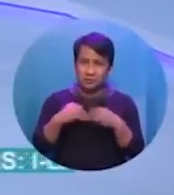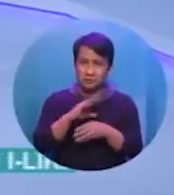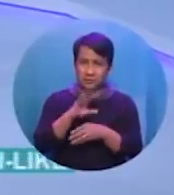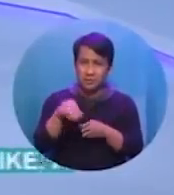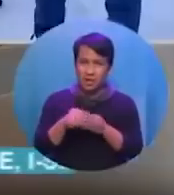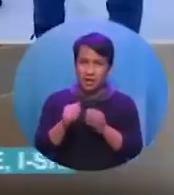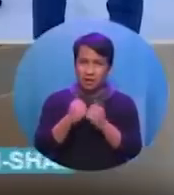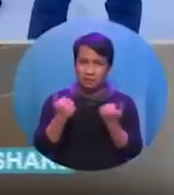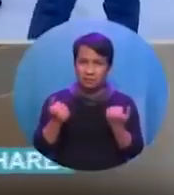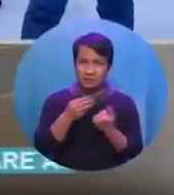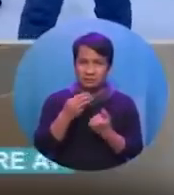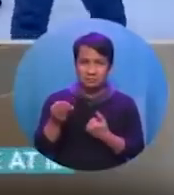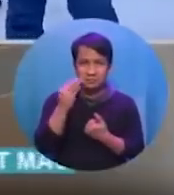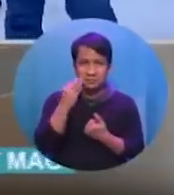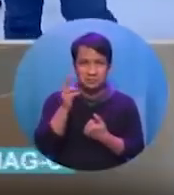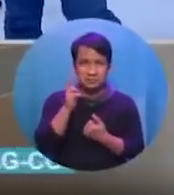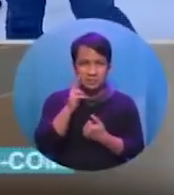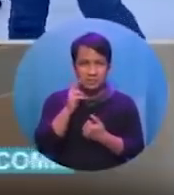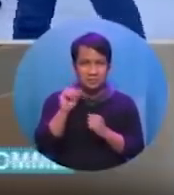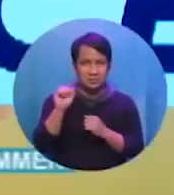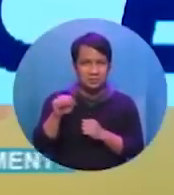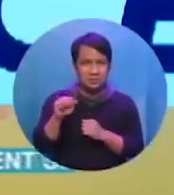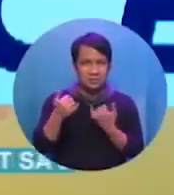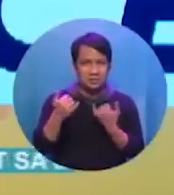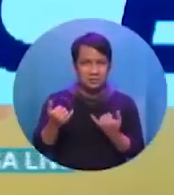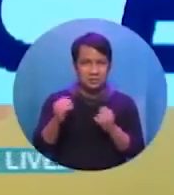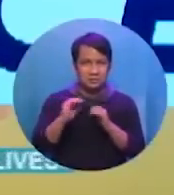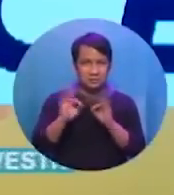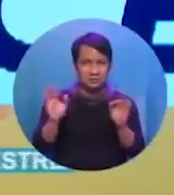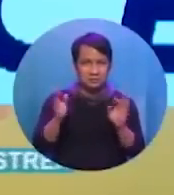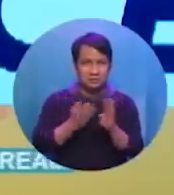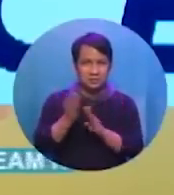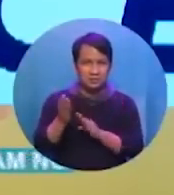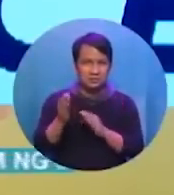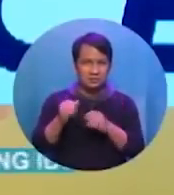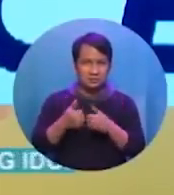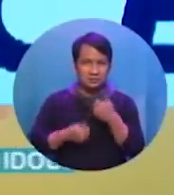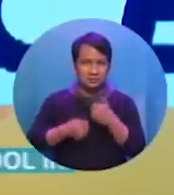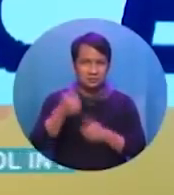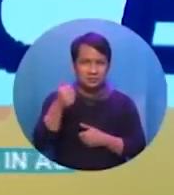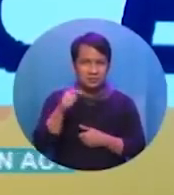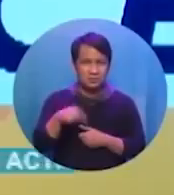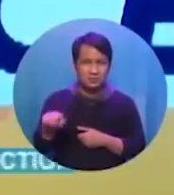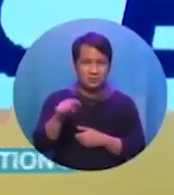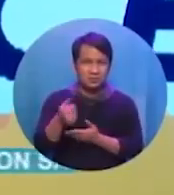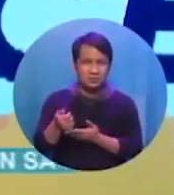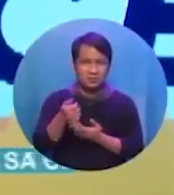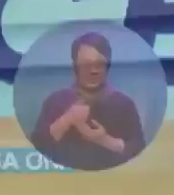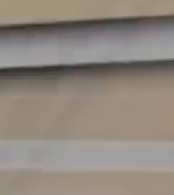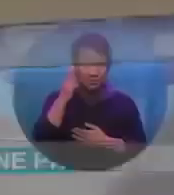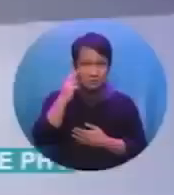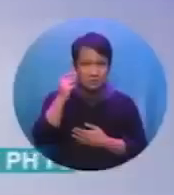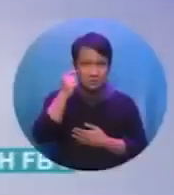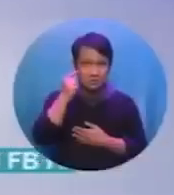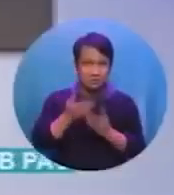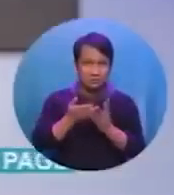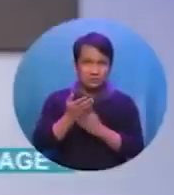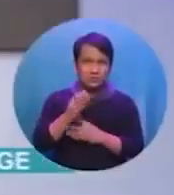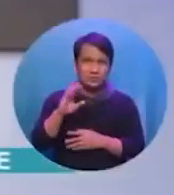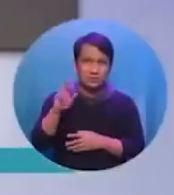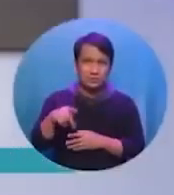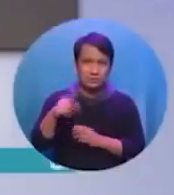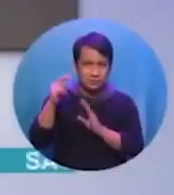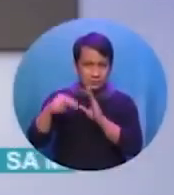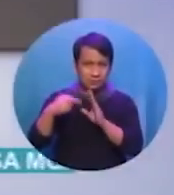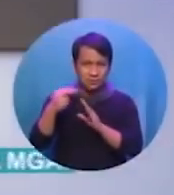paano ba yan, Chamarks? Yes, Idol, mga kapatid. Ito ang garantisadong paraan para makasali sa tulong ni Idol sa pamamagitan ng cellphone